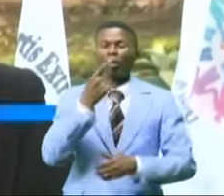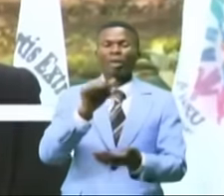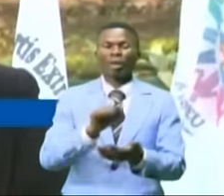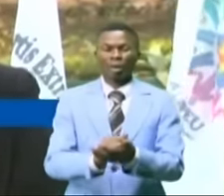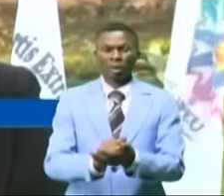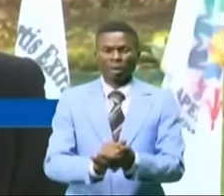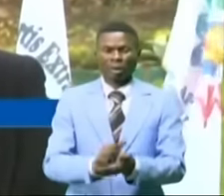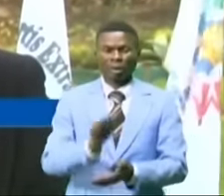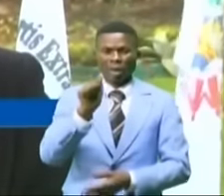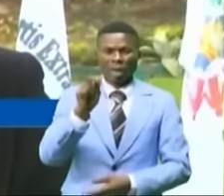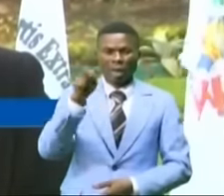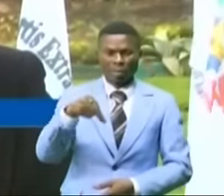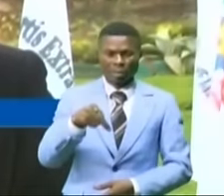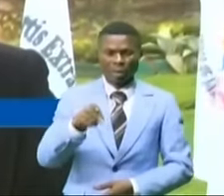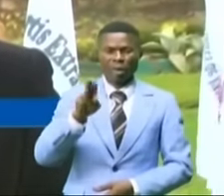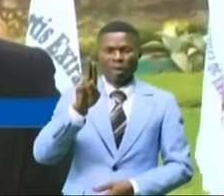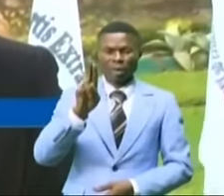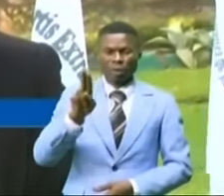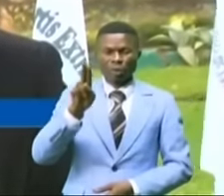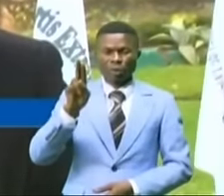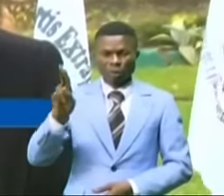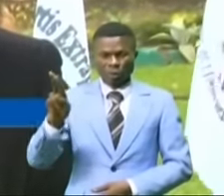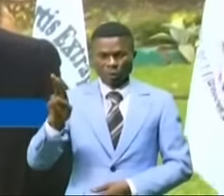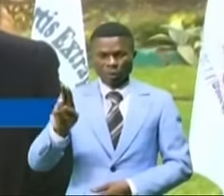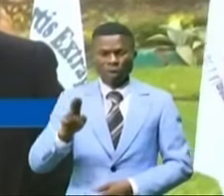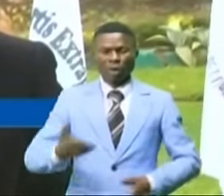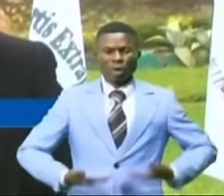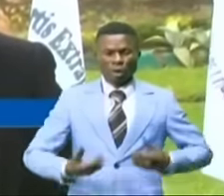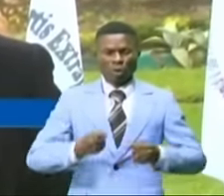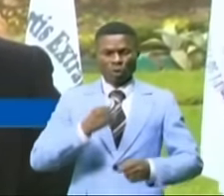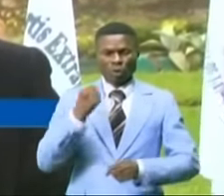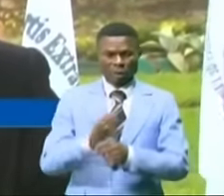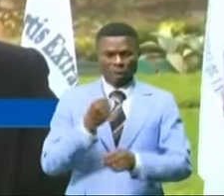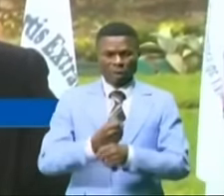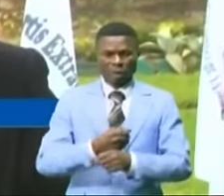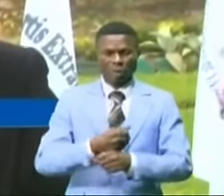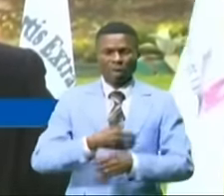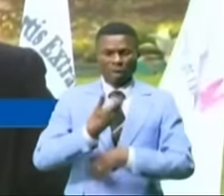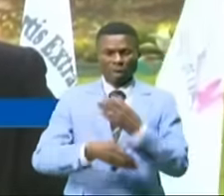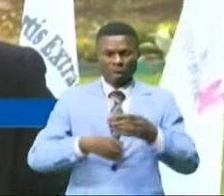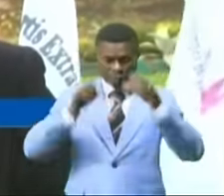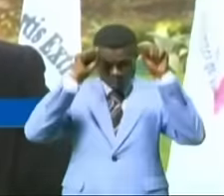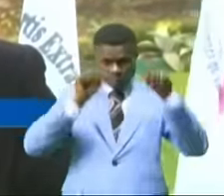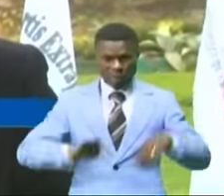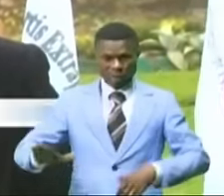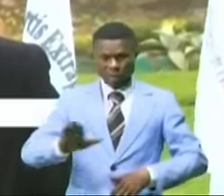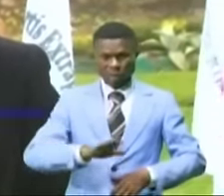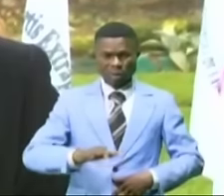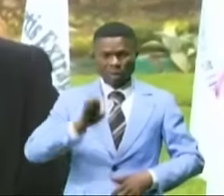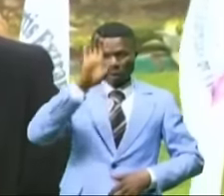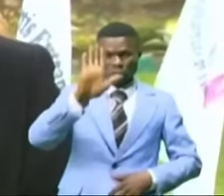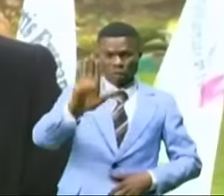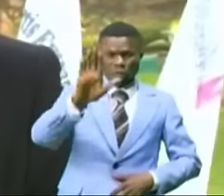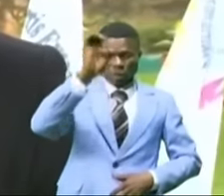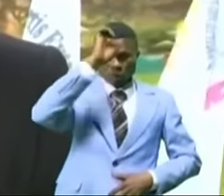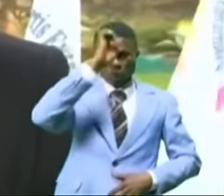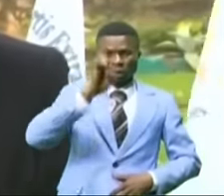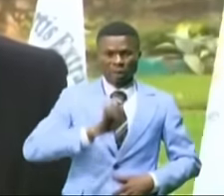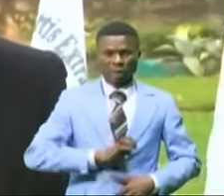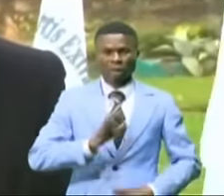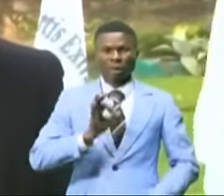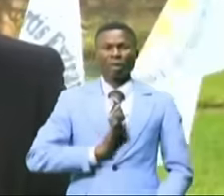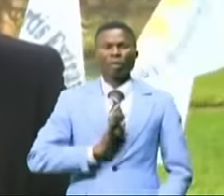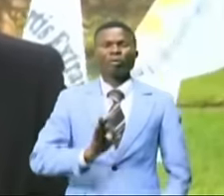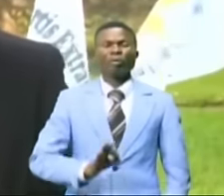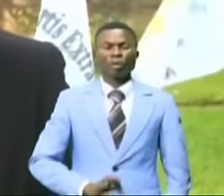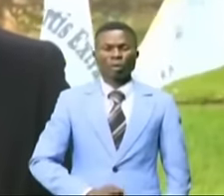La PEU salue les efforts déployés par Monsieur le Président de la République, Son Excellence Félix-Antoine Tshisekedi